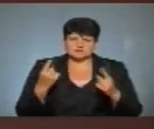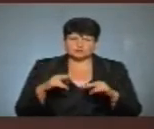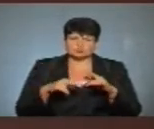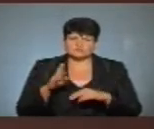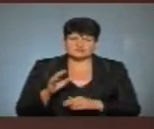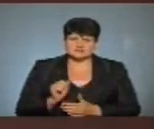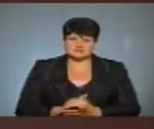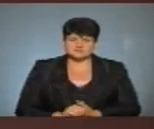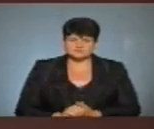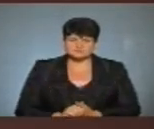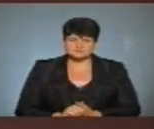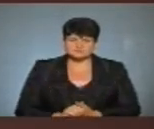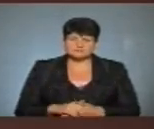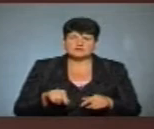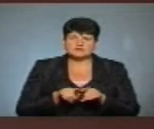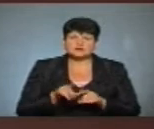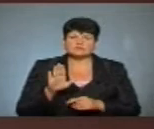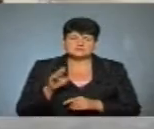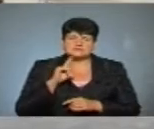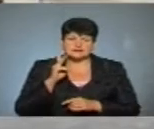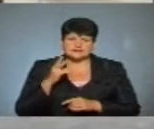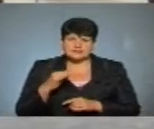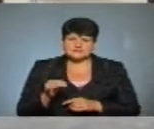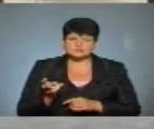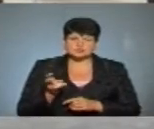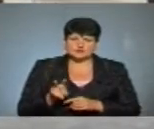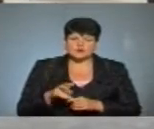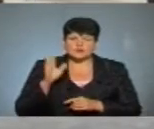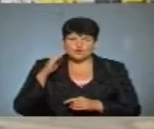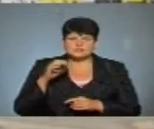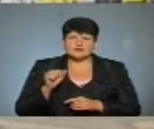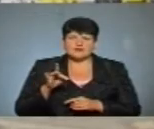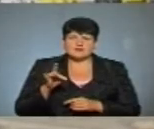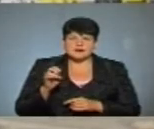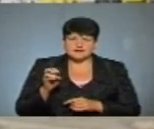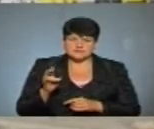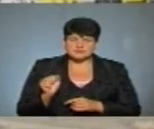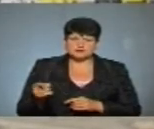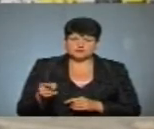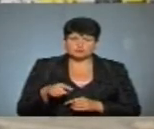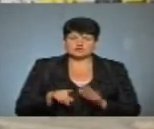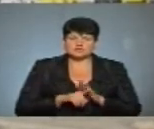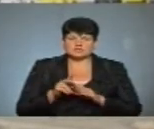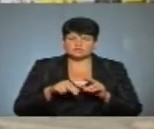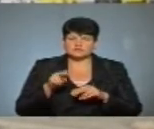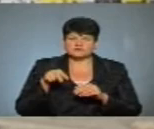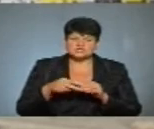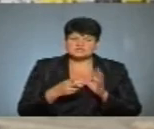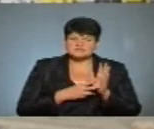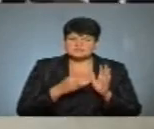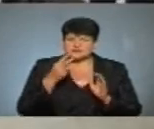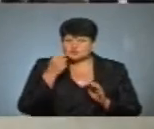будівництва. Також Володимир Зеленський відвідав водну арену «Тернопіль». Її почали будувати у 2018